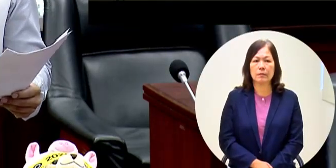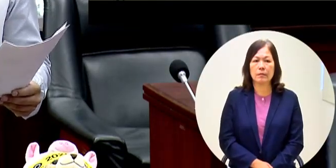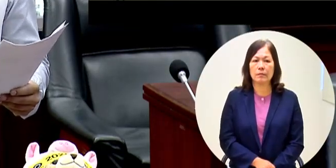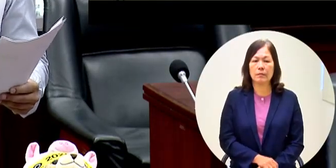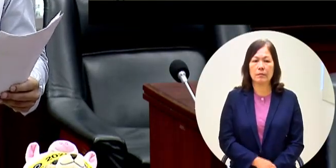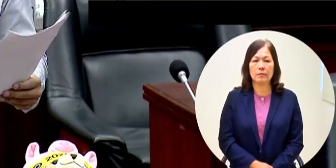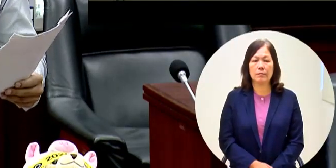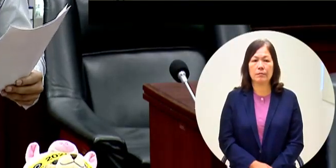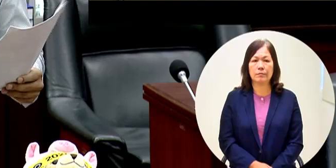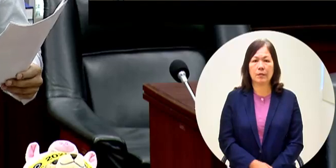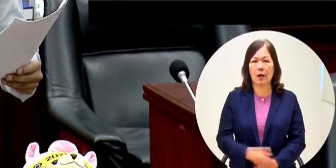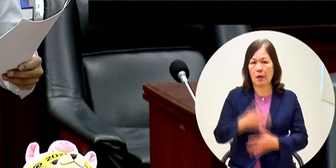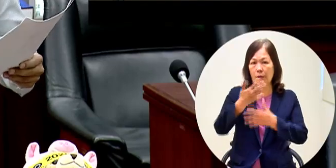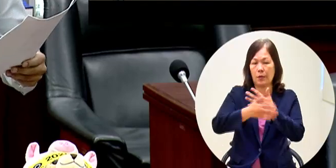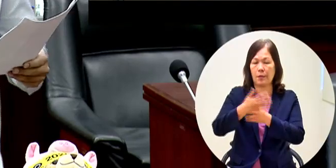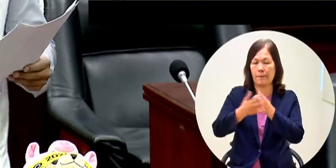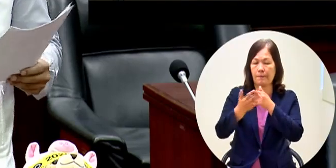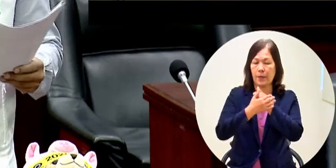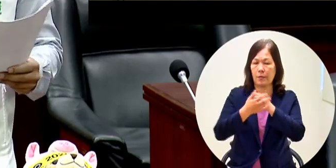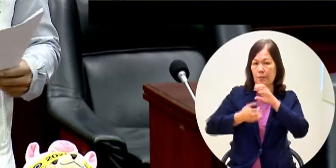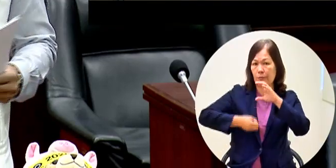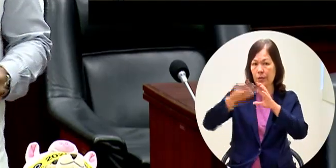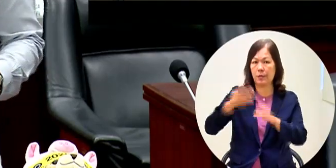哎，那个影片先帮我放一下。